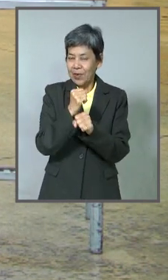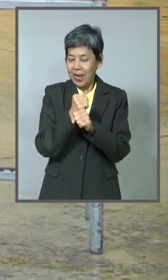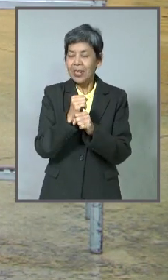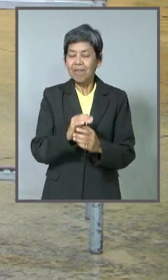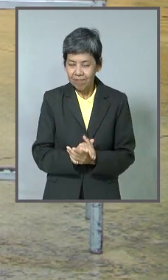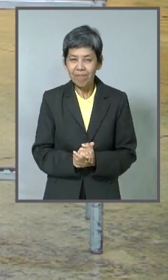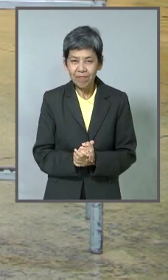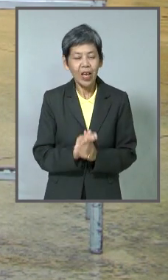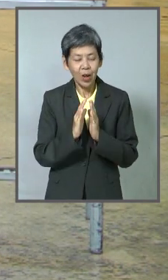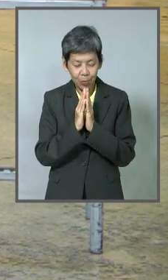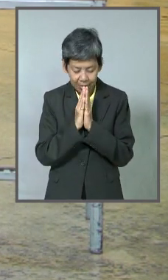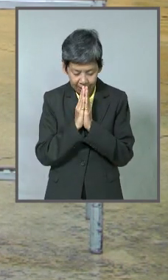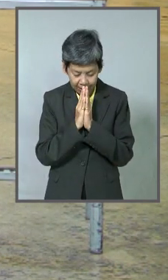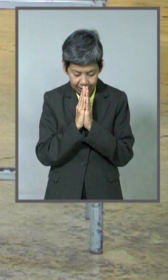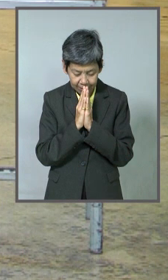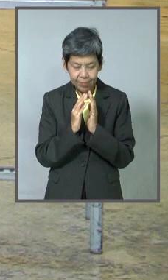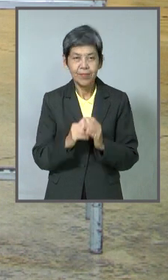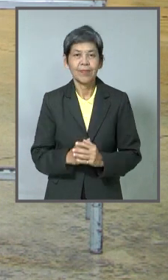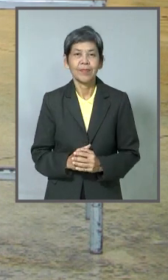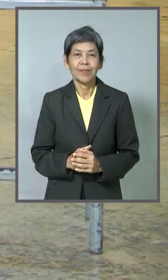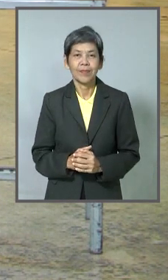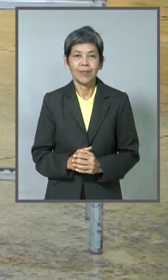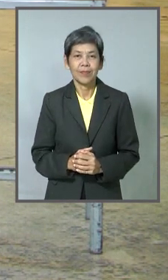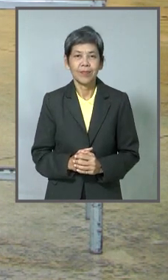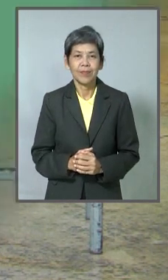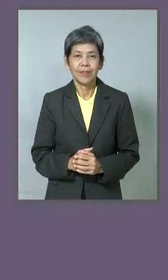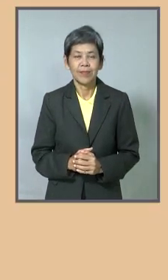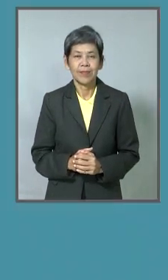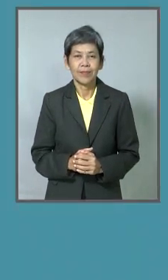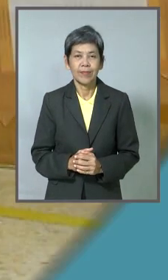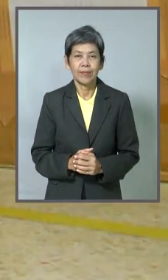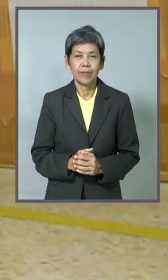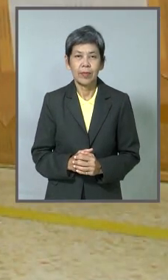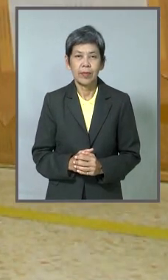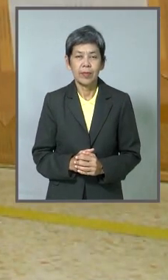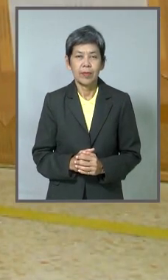ใจดีๆในการประกอบอาชีพให้กับเราในวันนี้ค่ะขอบคุณนะคะน้องท็อป ครับ